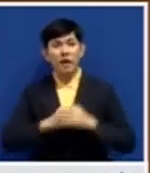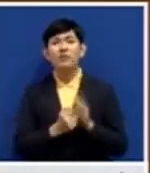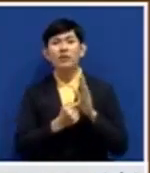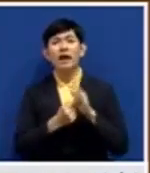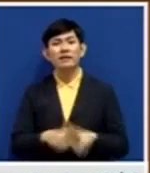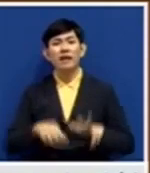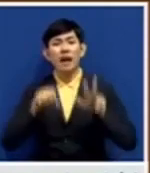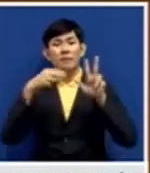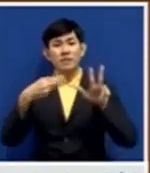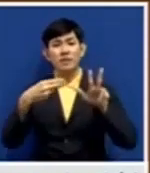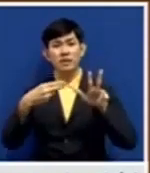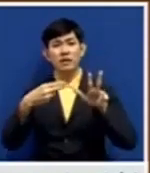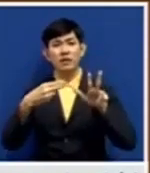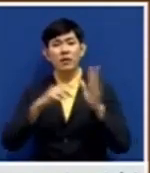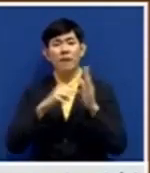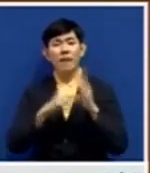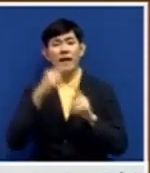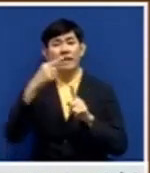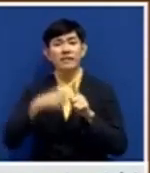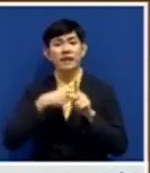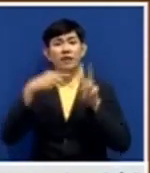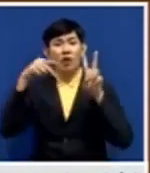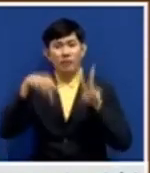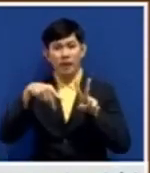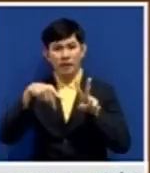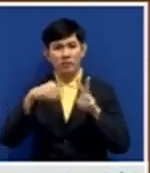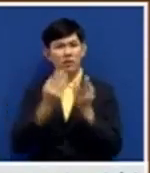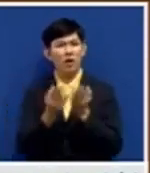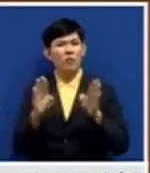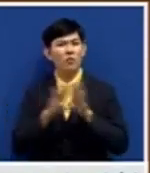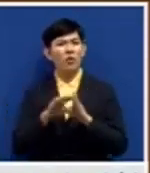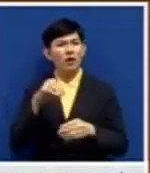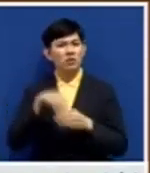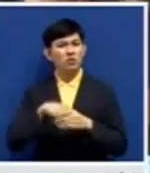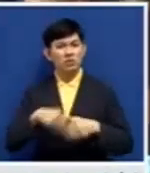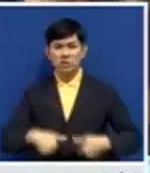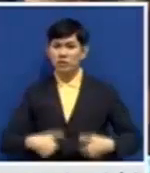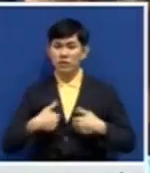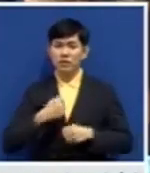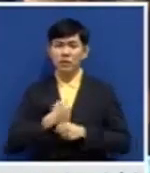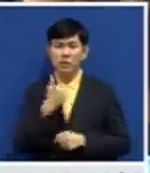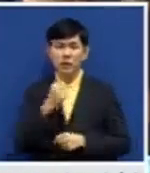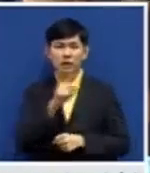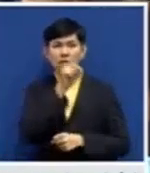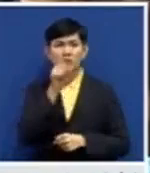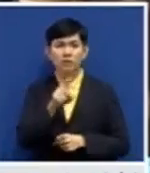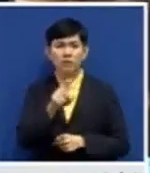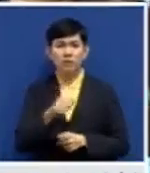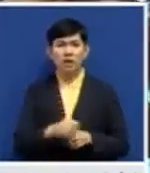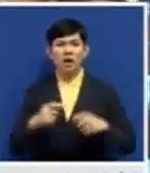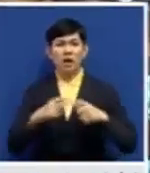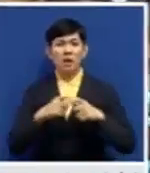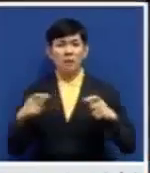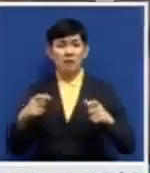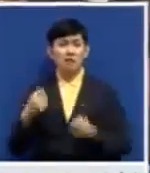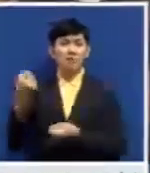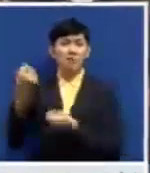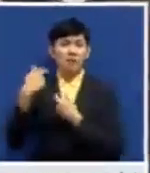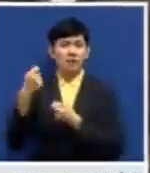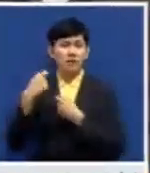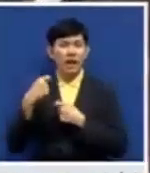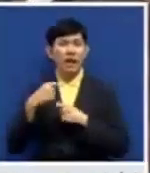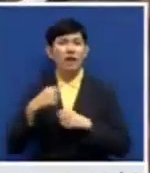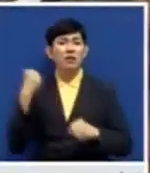าทมันแค่เท่าไหร่ 2,000 ทั้งครัวเรือนอยู่กันได้ยังไงฉะนั้นไอ้บัตรสวัสดิการประชารัฐเนี่ย